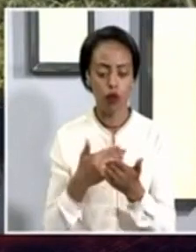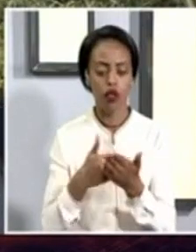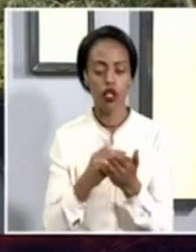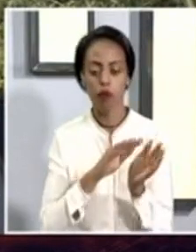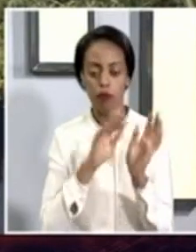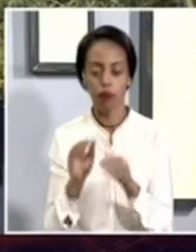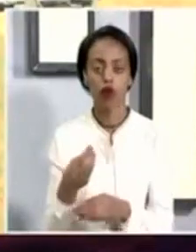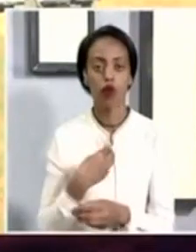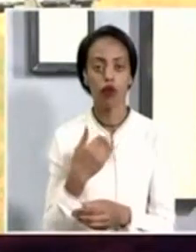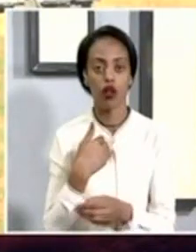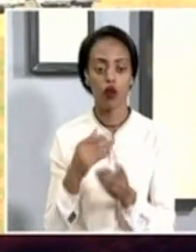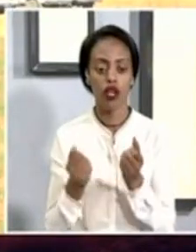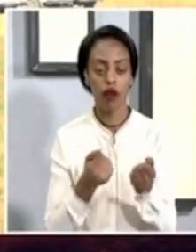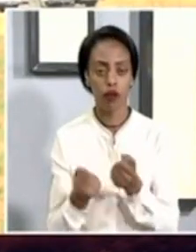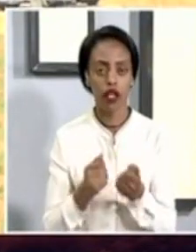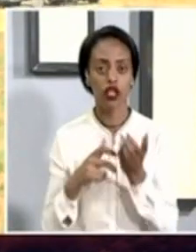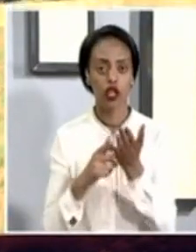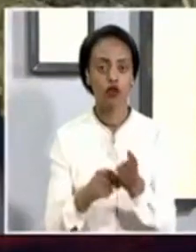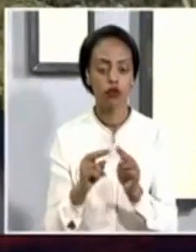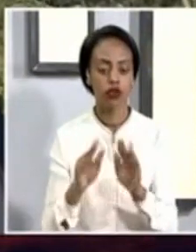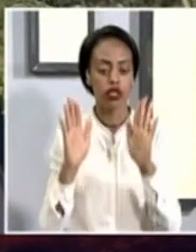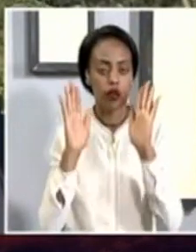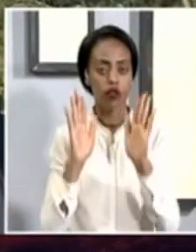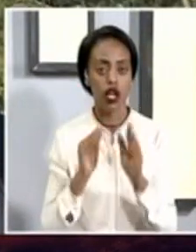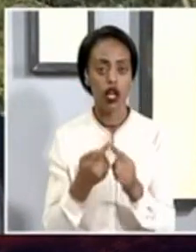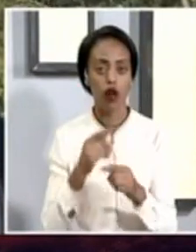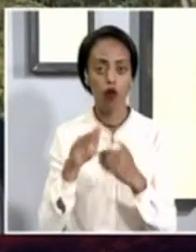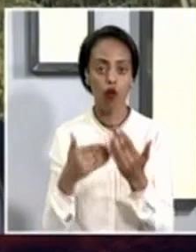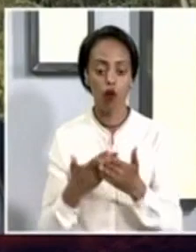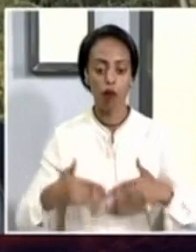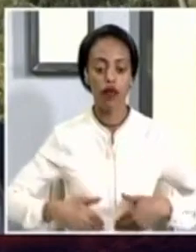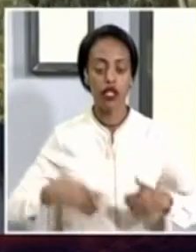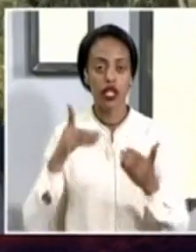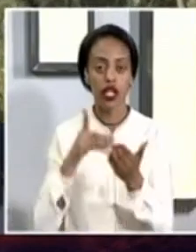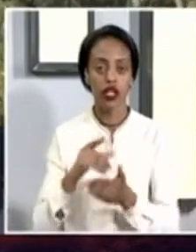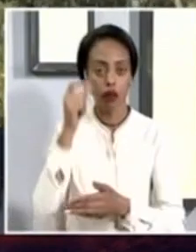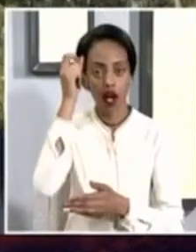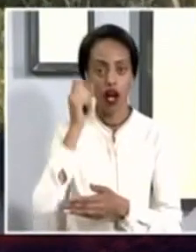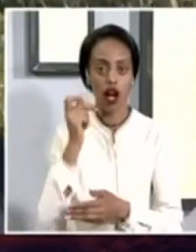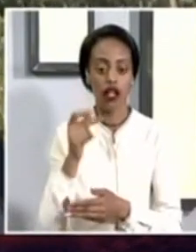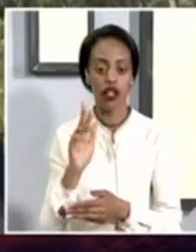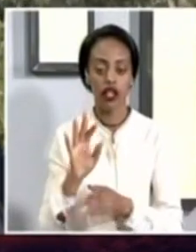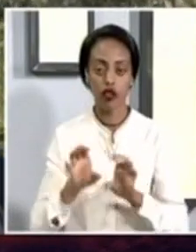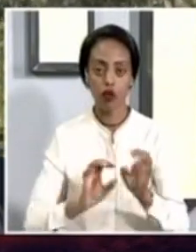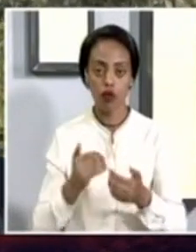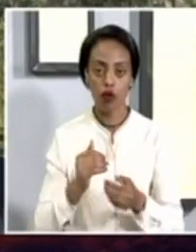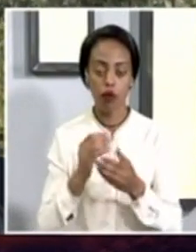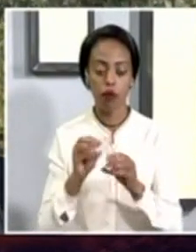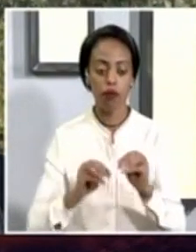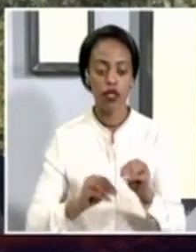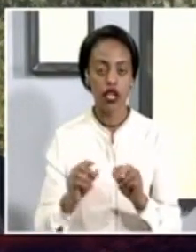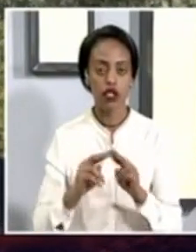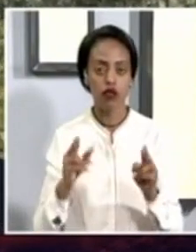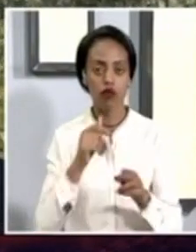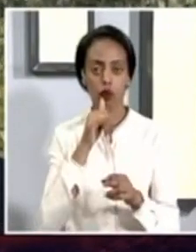ዝኒሄ ናይ መኪና ናይ ትራንስፖርት ምትሕባር ዝገርም እዩ ካብ ኩለይ ድማ መንእሰይ ከተማ ዓዲግራት ዝገብሮ ዘሎ ምንቅስቃስ ጥሩምባ ሒዙ